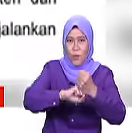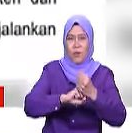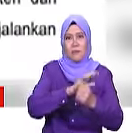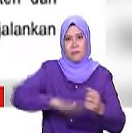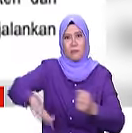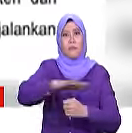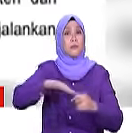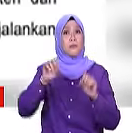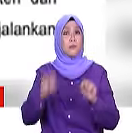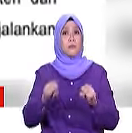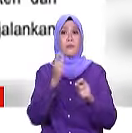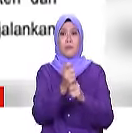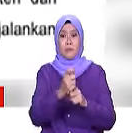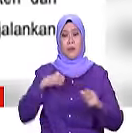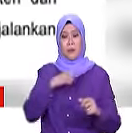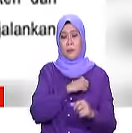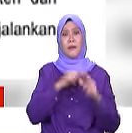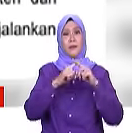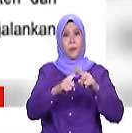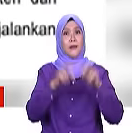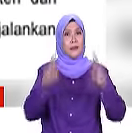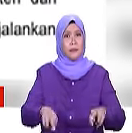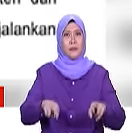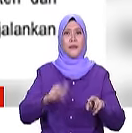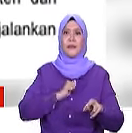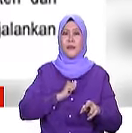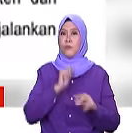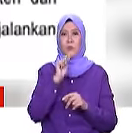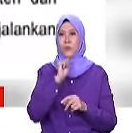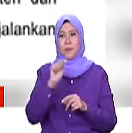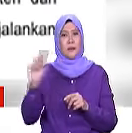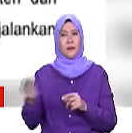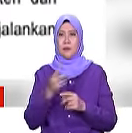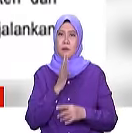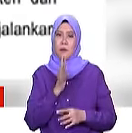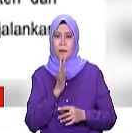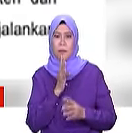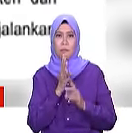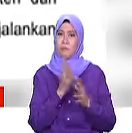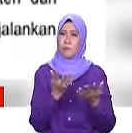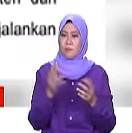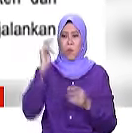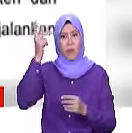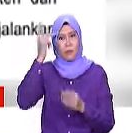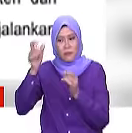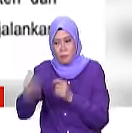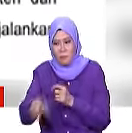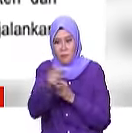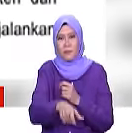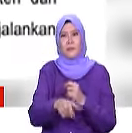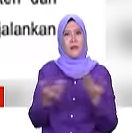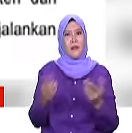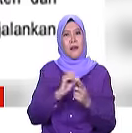hendaklah ditentukan oleh ahli-ahli Dewan Rakyat sendiri dan bukan melalui kenyataan oleh sesuatu parti politik ataupun